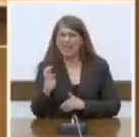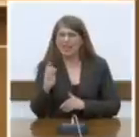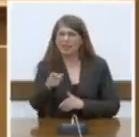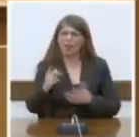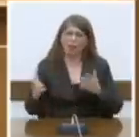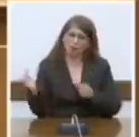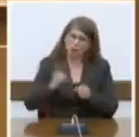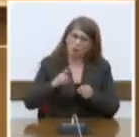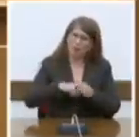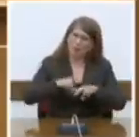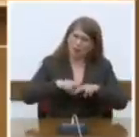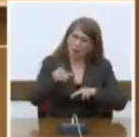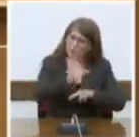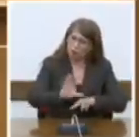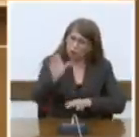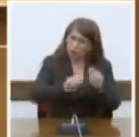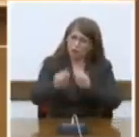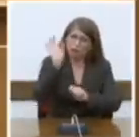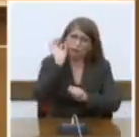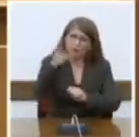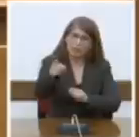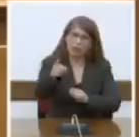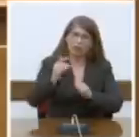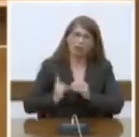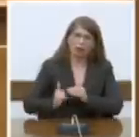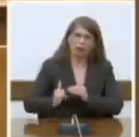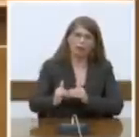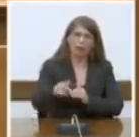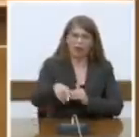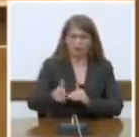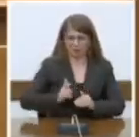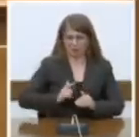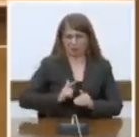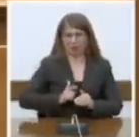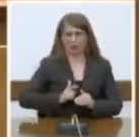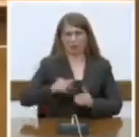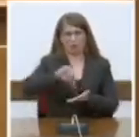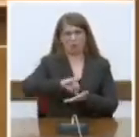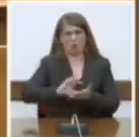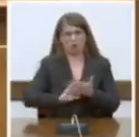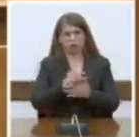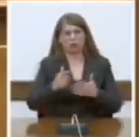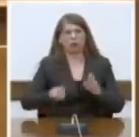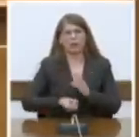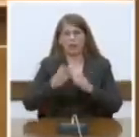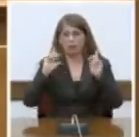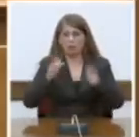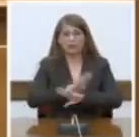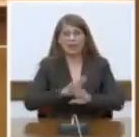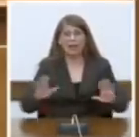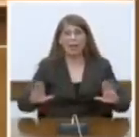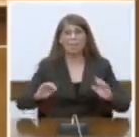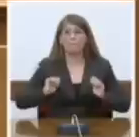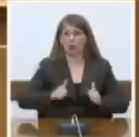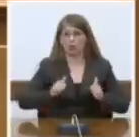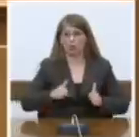19? Αυτή είναι η περιφερειακή ανάπτυξη που φυλάσσεται στην πόλη μας? Η Νέα Δημοκρατία δεν έλαβε καμία πρωτοβουλία για την περιφερειακή ανάπτυξη. Για να μην πω ότι στη